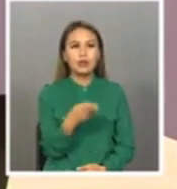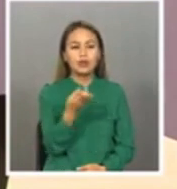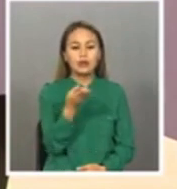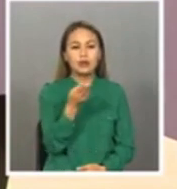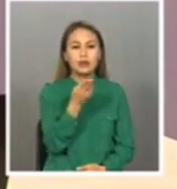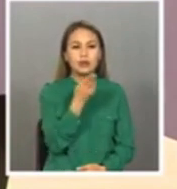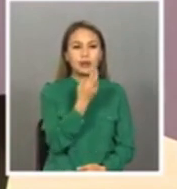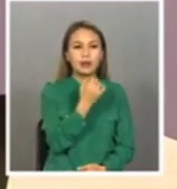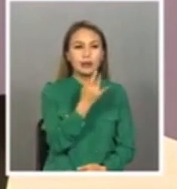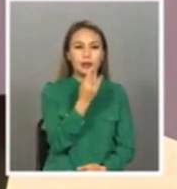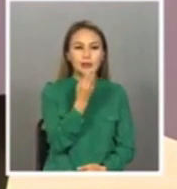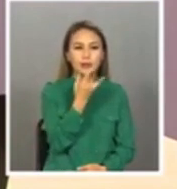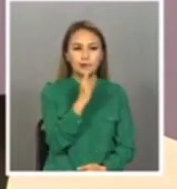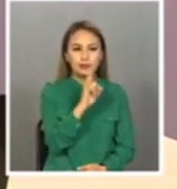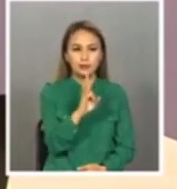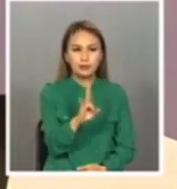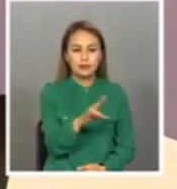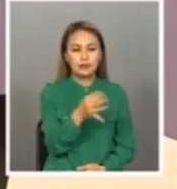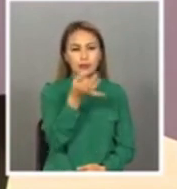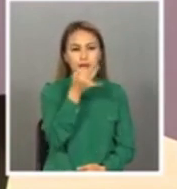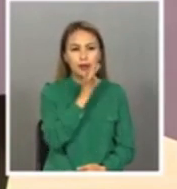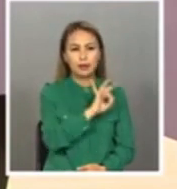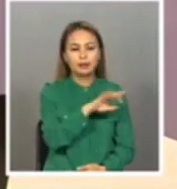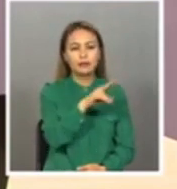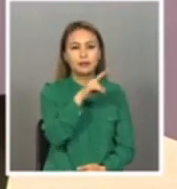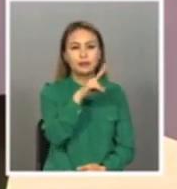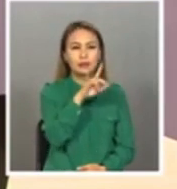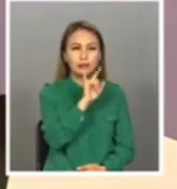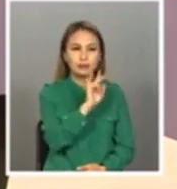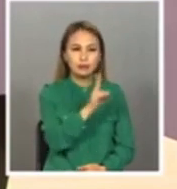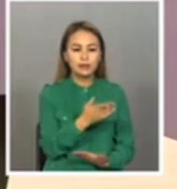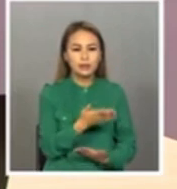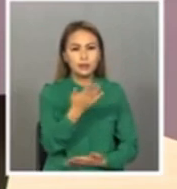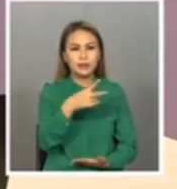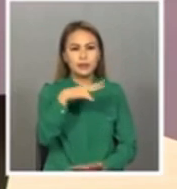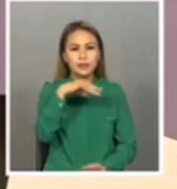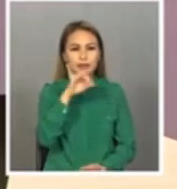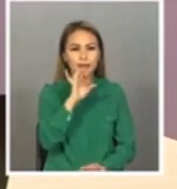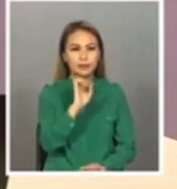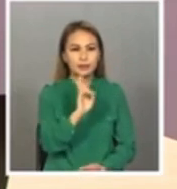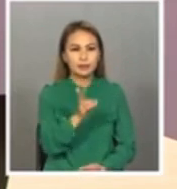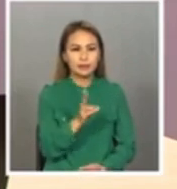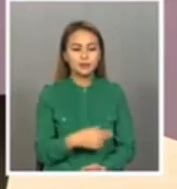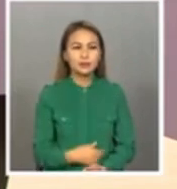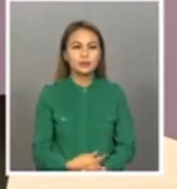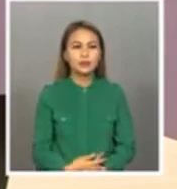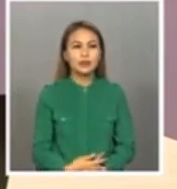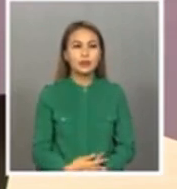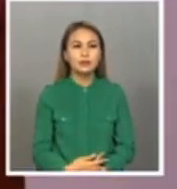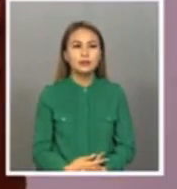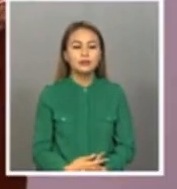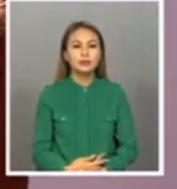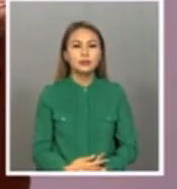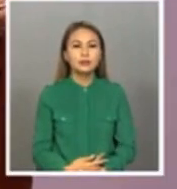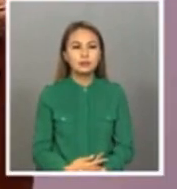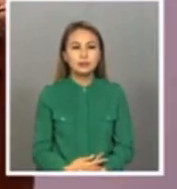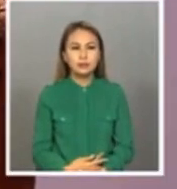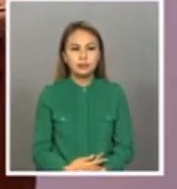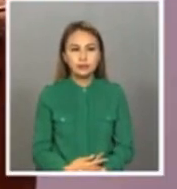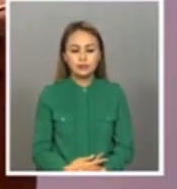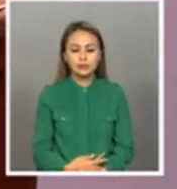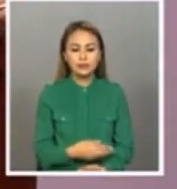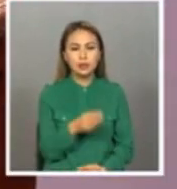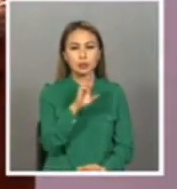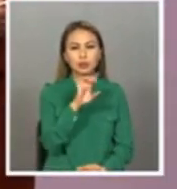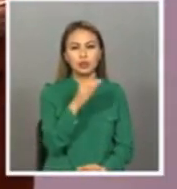Қарағайдың. Дәрі, лық немесе лек. Дәрі, лек. Бүршіктер,